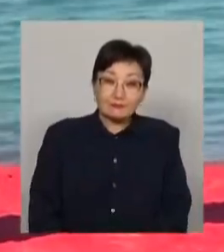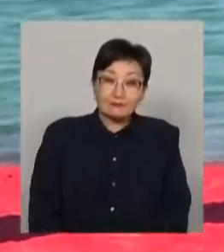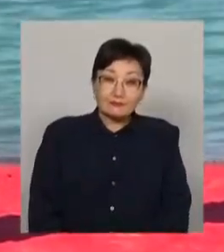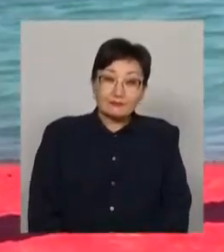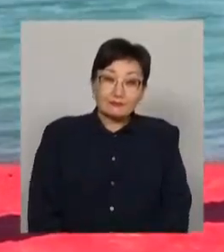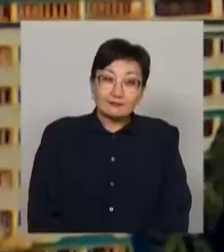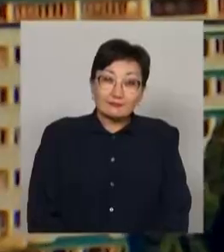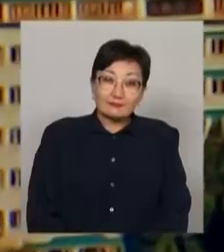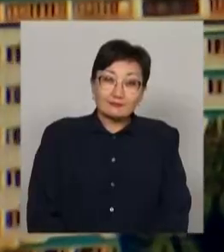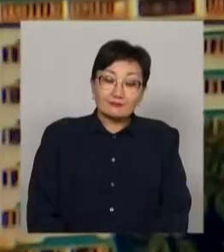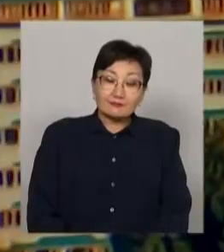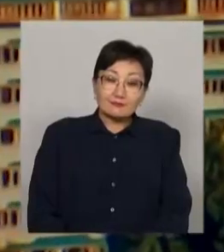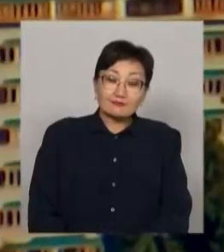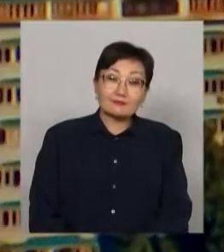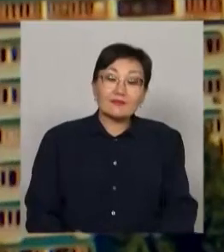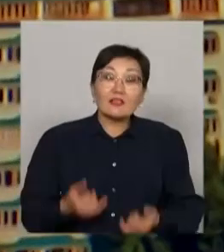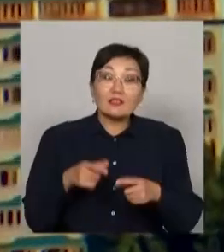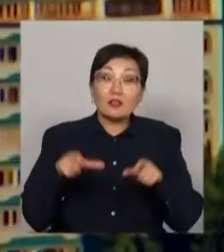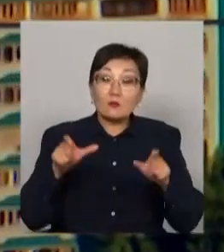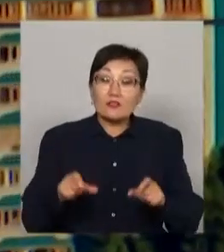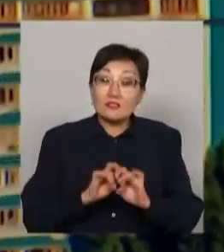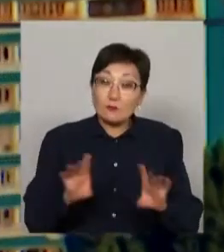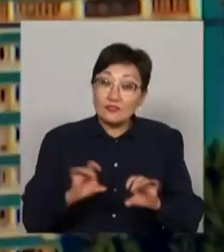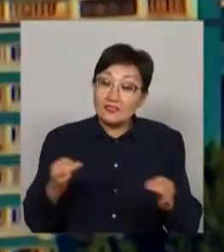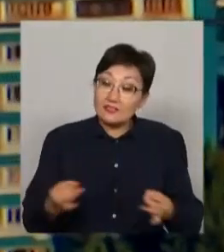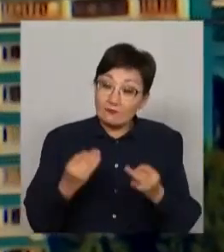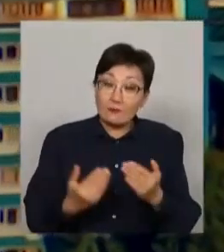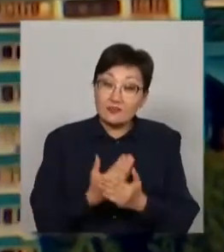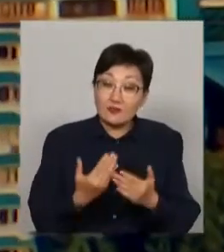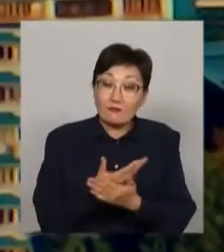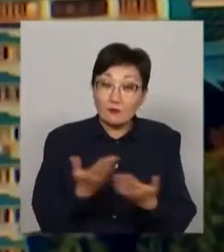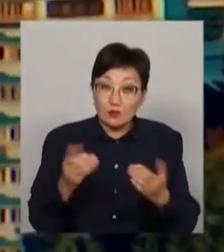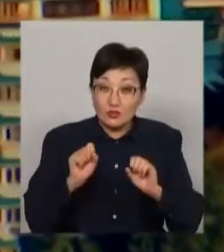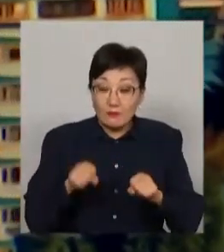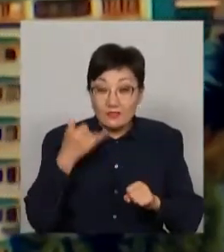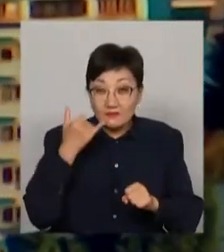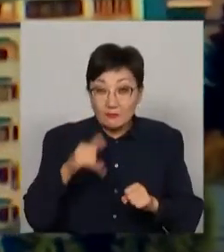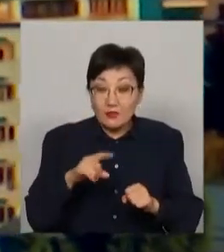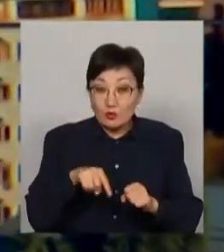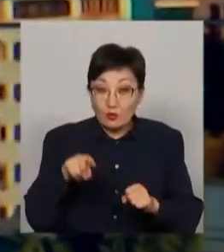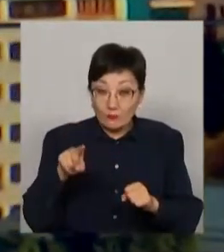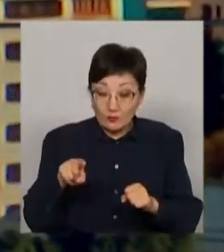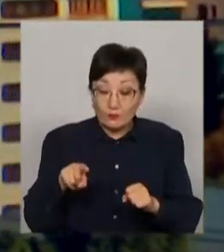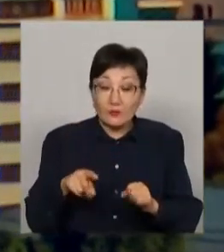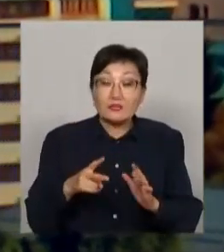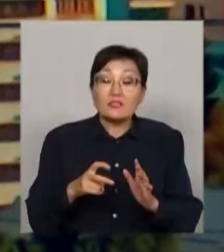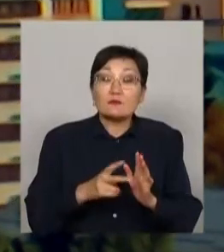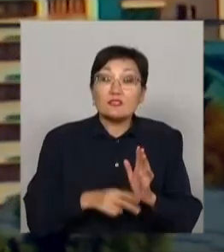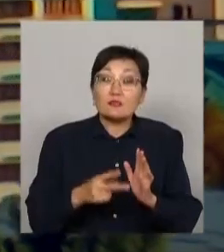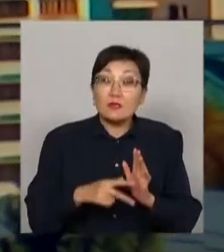Алматы. Уважаемые телезрители, делиться интересными новостями вы можете, позвонив по редакционному номеру